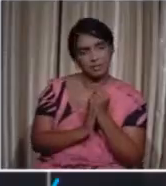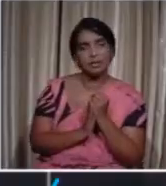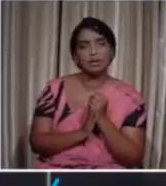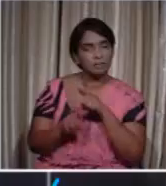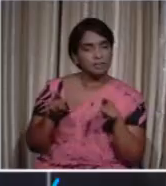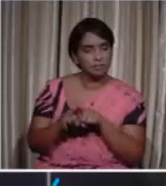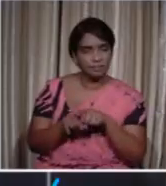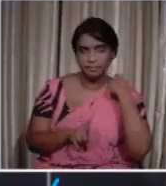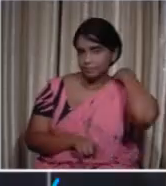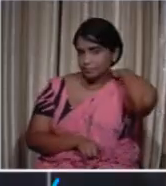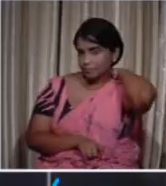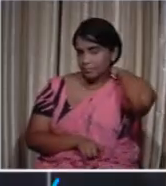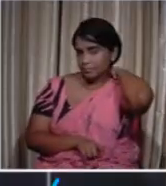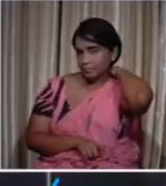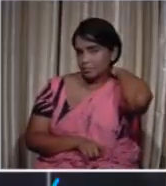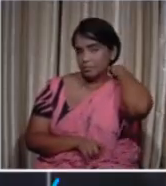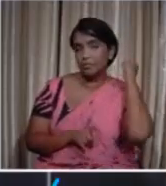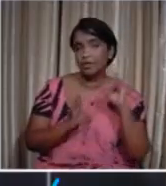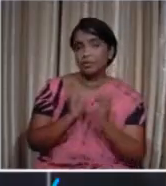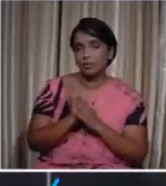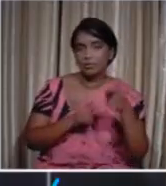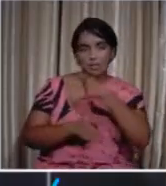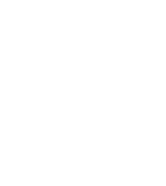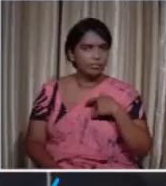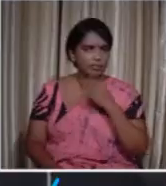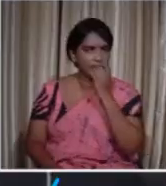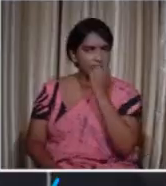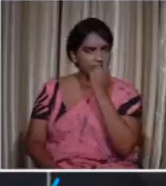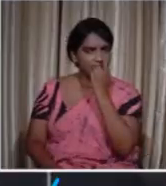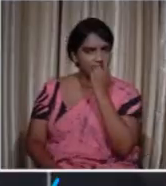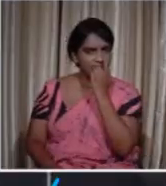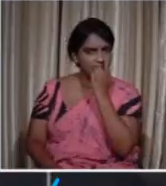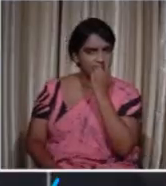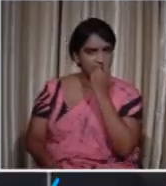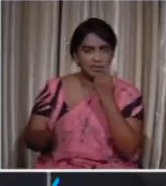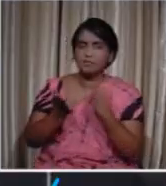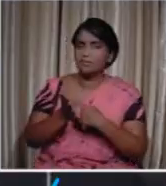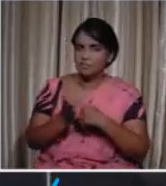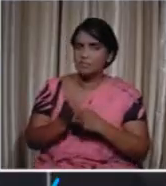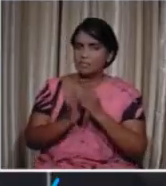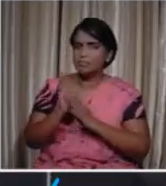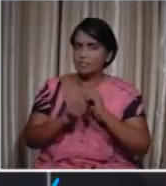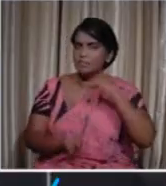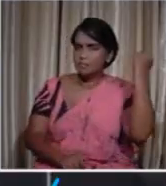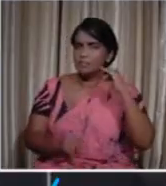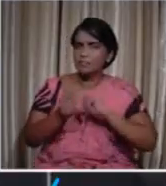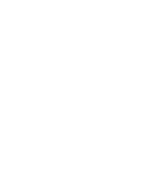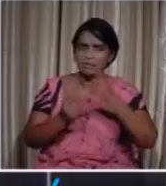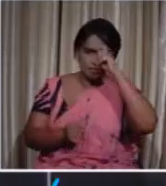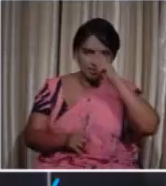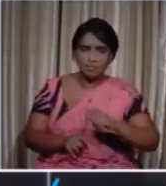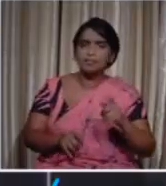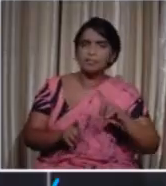ඒ එක්කම මේ කොමිටියේ කොහොමත් ඒව සාකච්ඡා කරන්න බෑ. මේ රාසමාණික මන්ත්‍රීමාවේ කතාව කරද්දී සුමන්දෙන් මහත්මයා